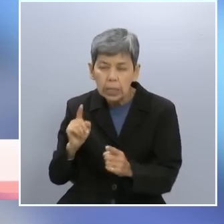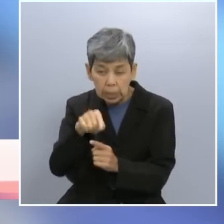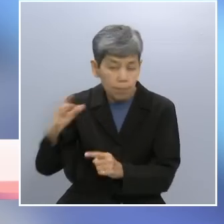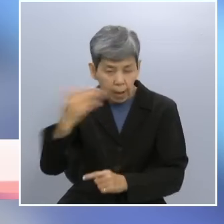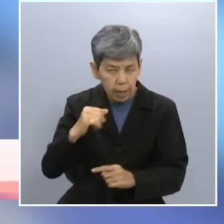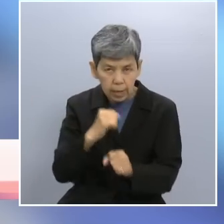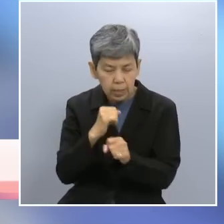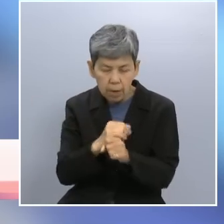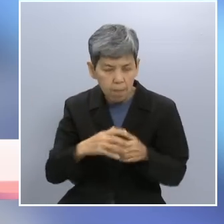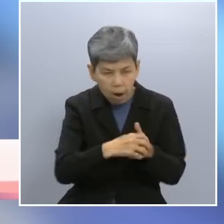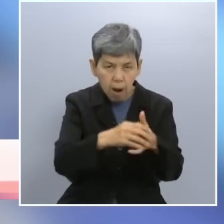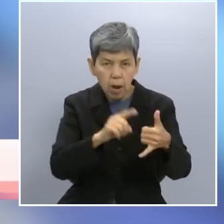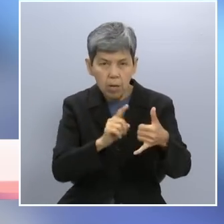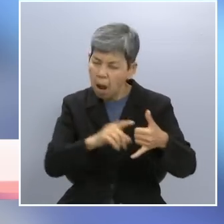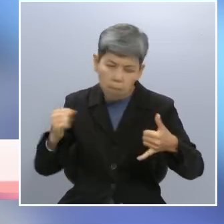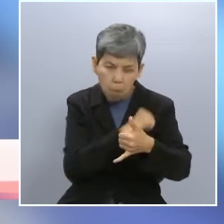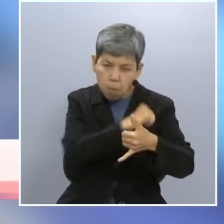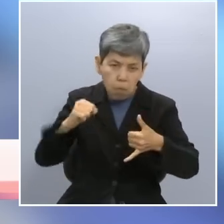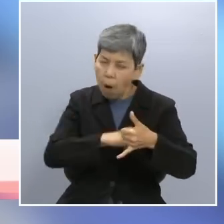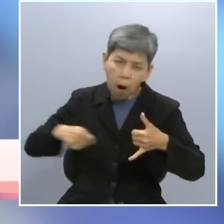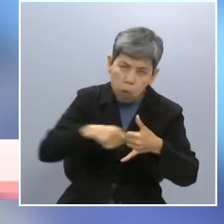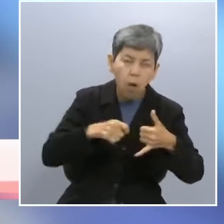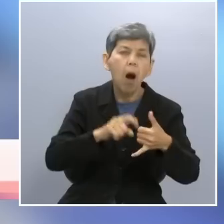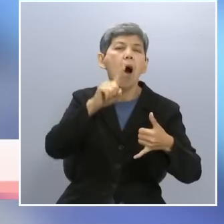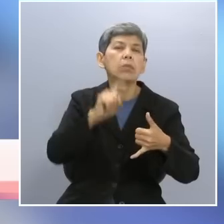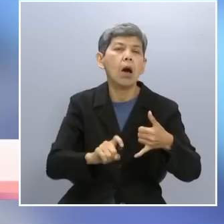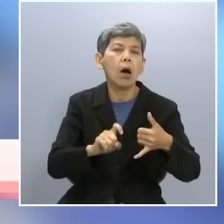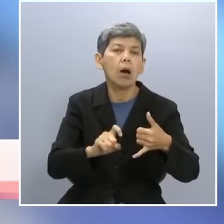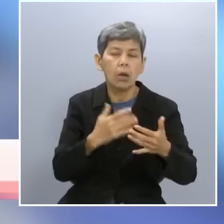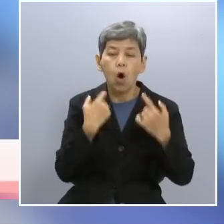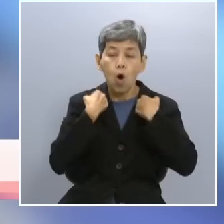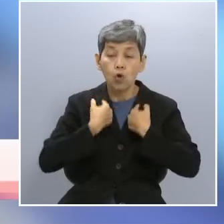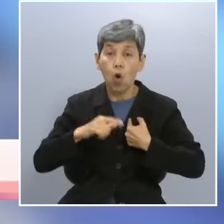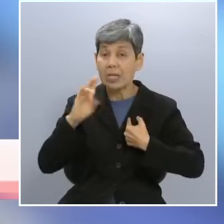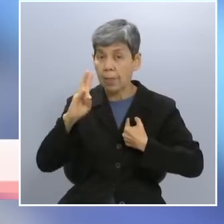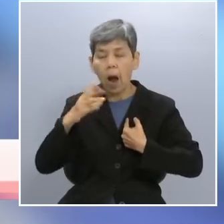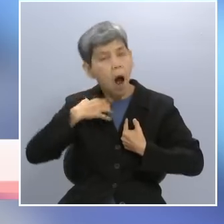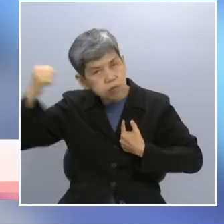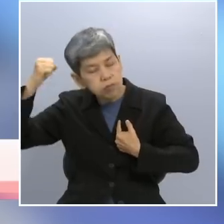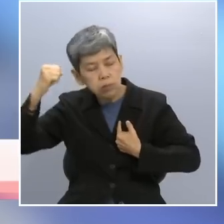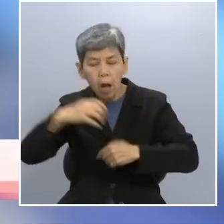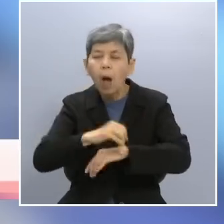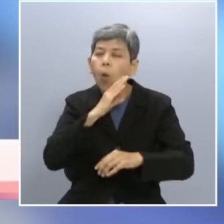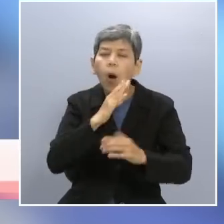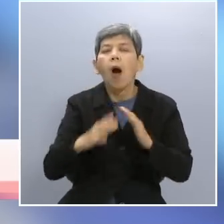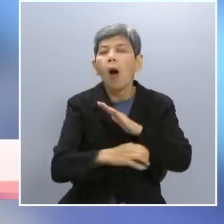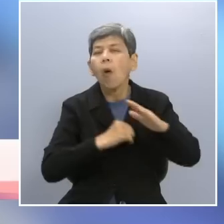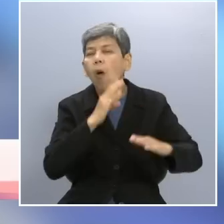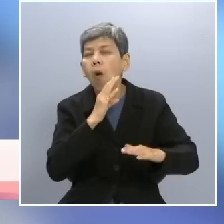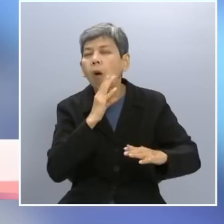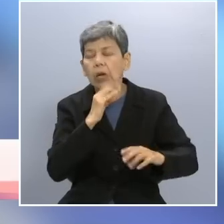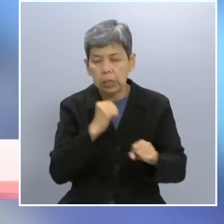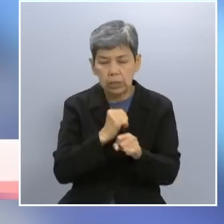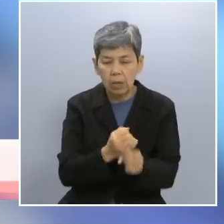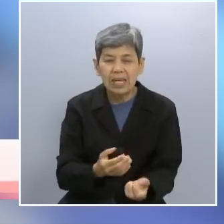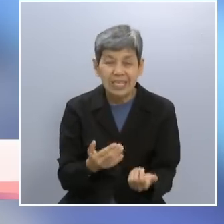ที่มานำตัวเจ้าหนี้ไปซ้อมแล้วก็ฆ่าทิ้งและเอาทอง7บาทไปด้วยเพื่ออำพรางคดีวัตถุชิงทรัพย์ก่อนจะนำร่